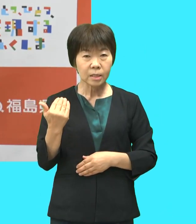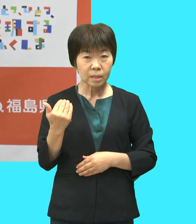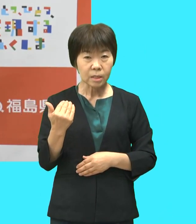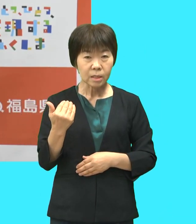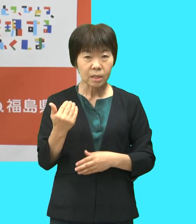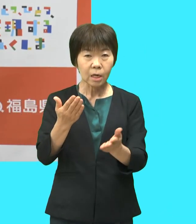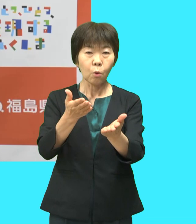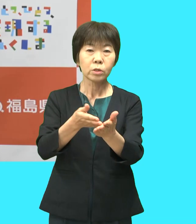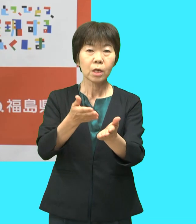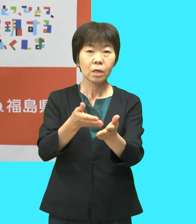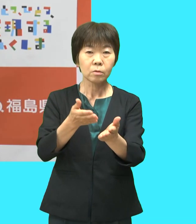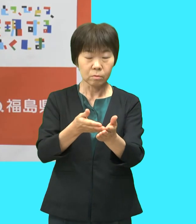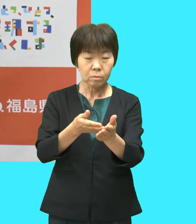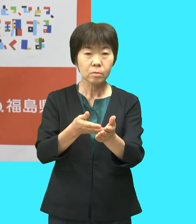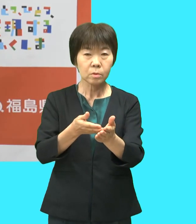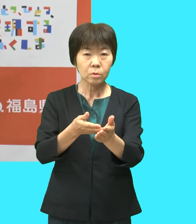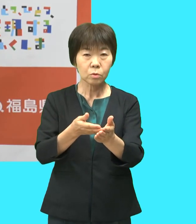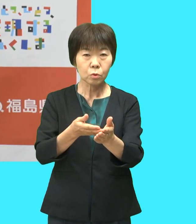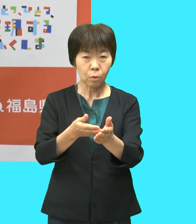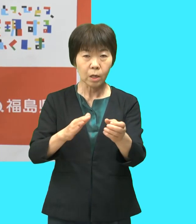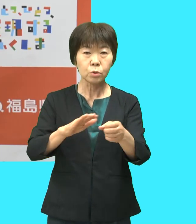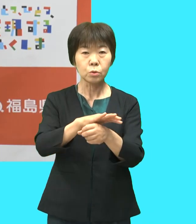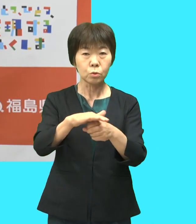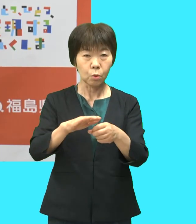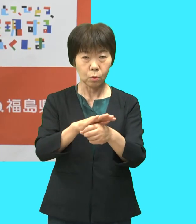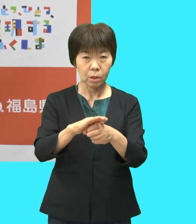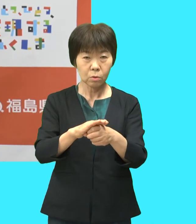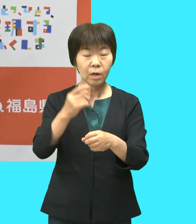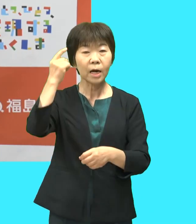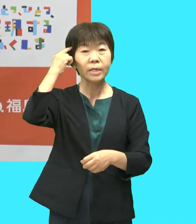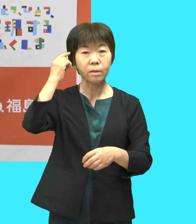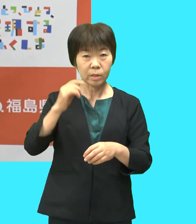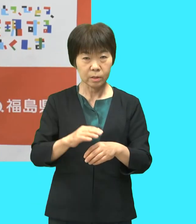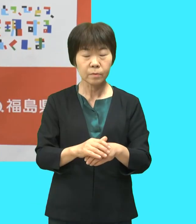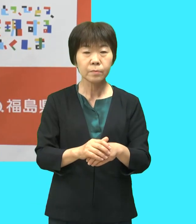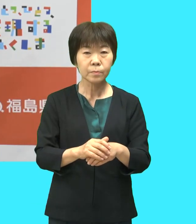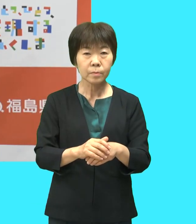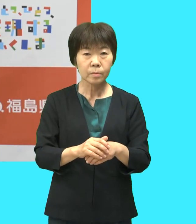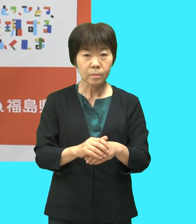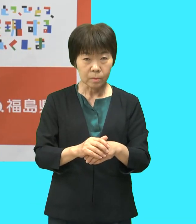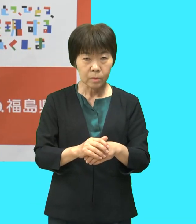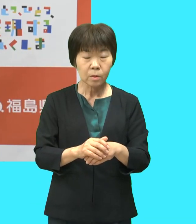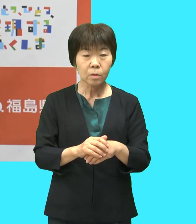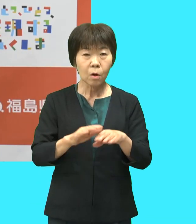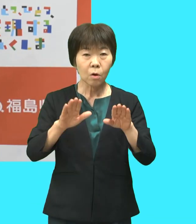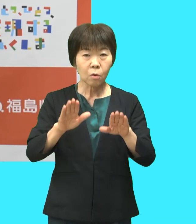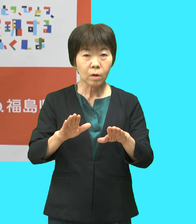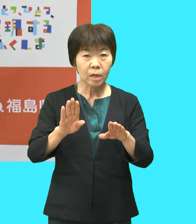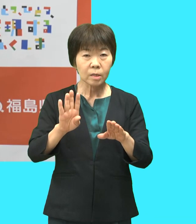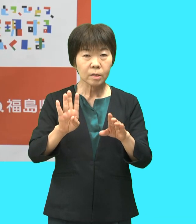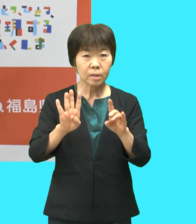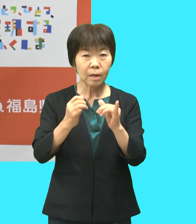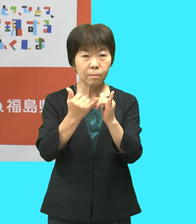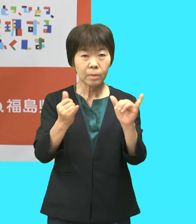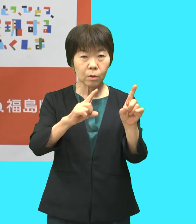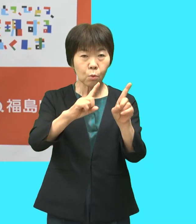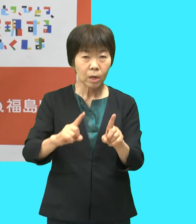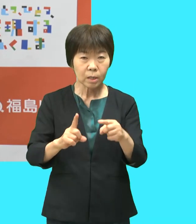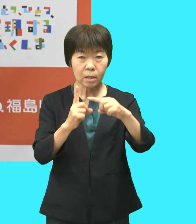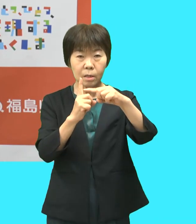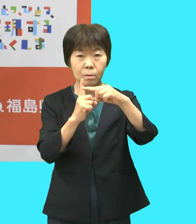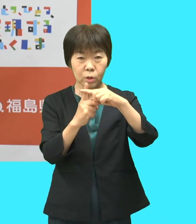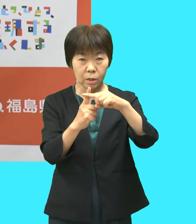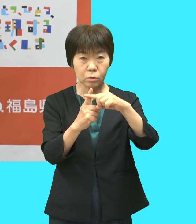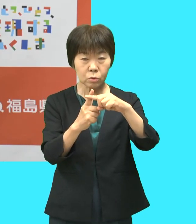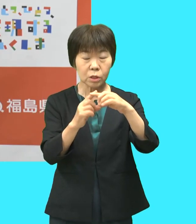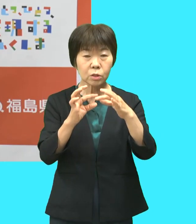お伝えするということは極めて重要だと考えております。で特に今回県民割プラスについては、準備を